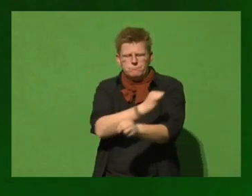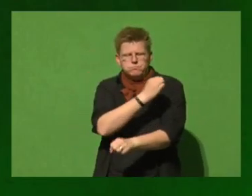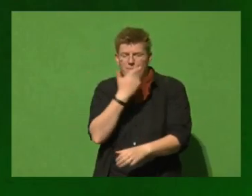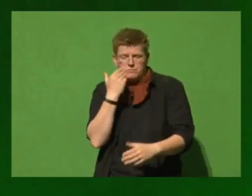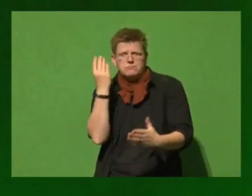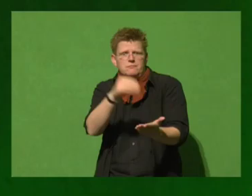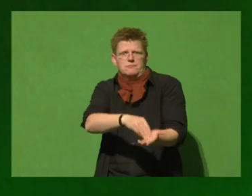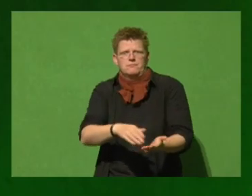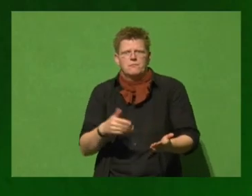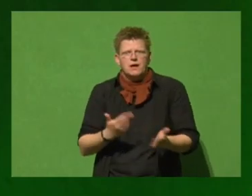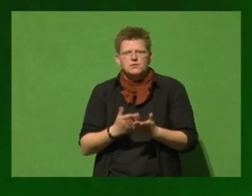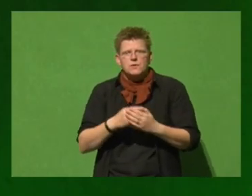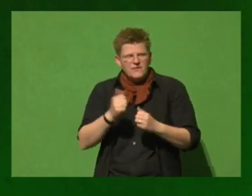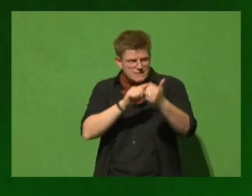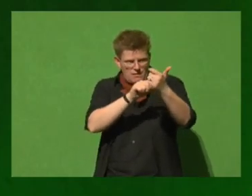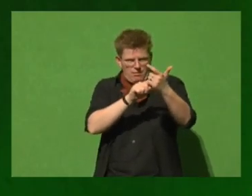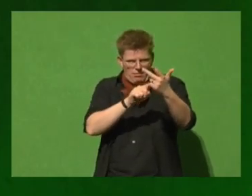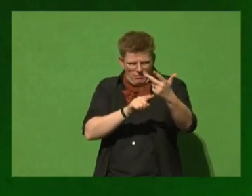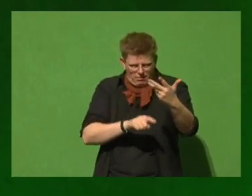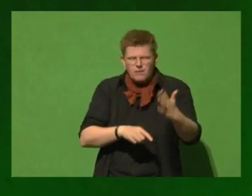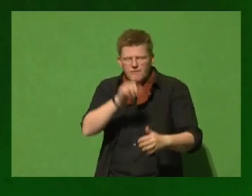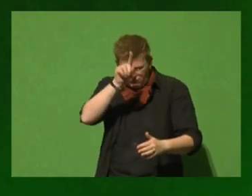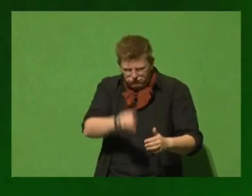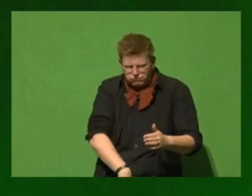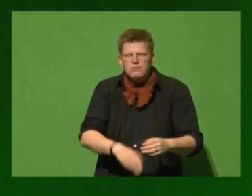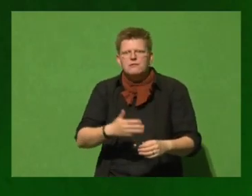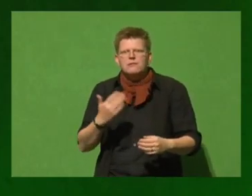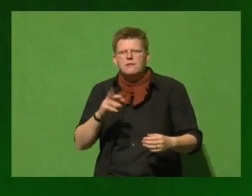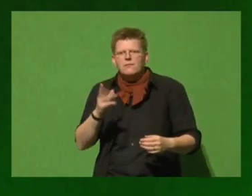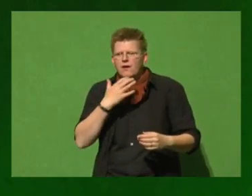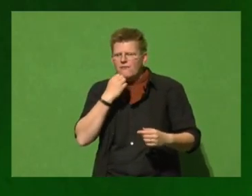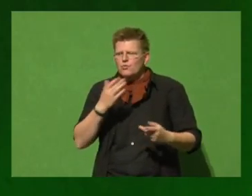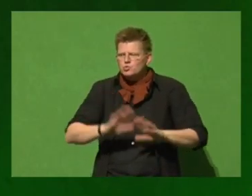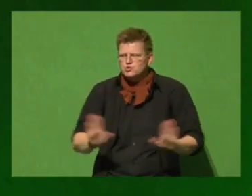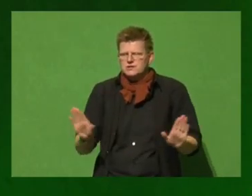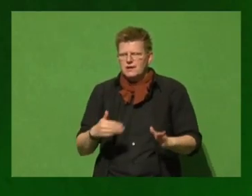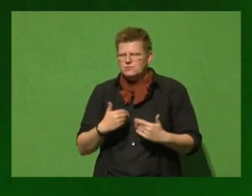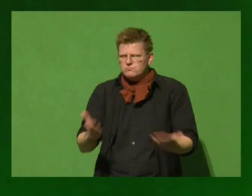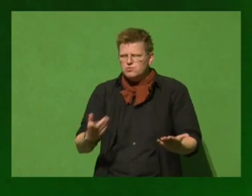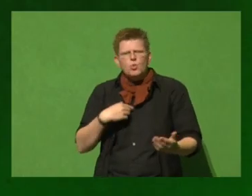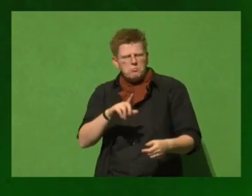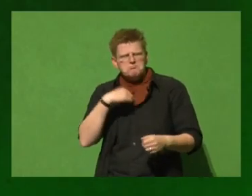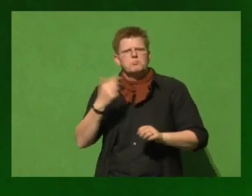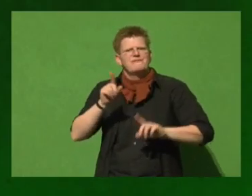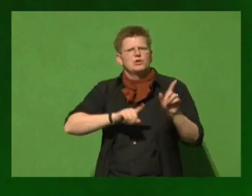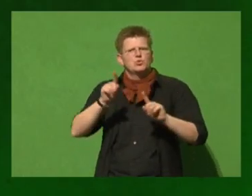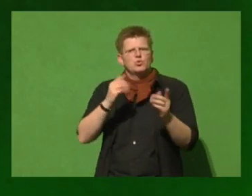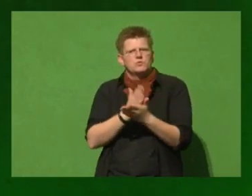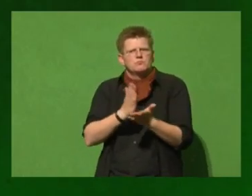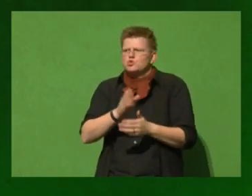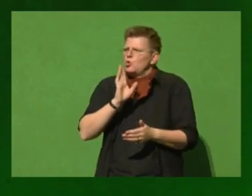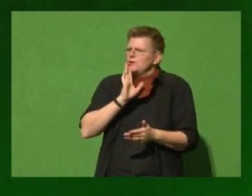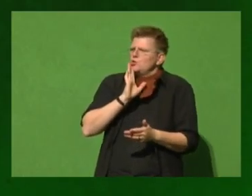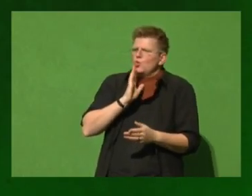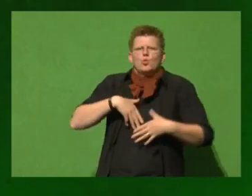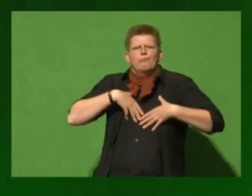bei uns alles nicht haben wollen, dann werden das sehr, sehr lange Abende und sehr, sehr lange Debatten. Ich glaube, dass wir als Grüne auch so schon gut genug gerüstet